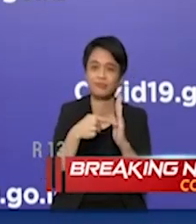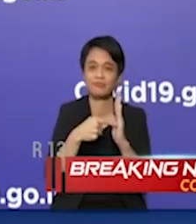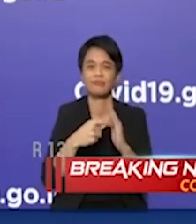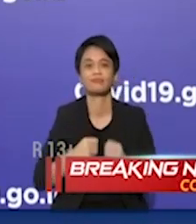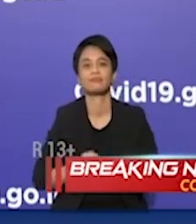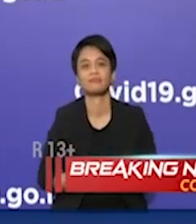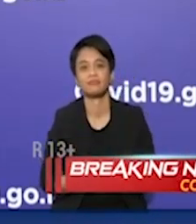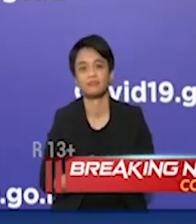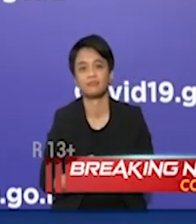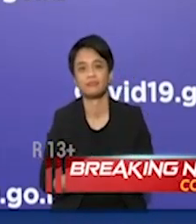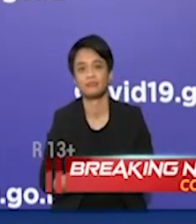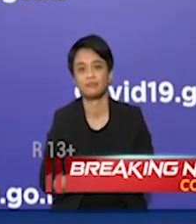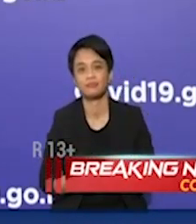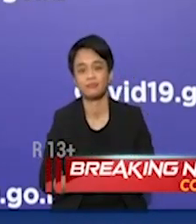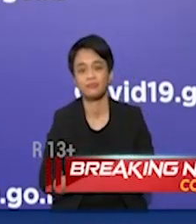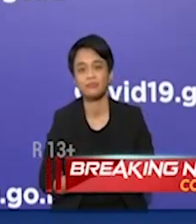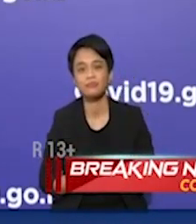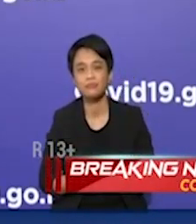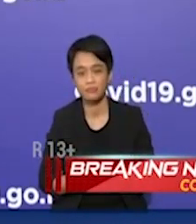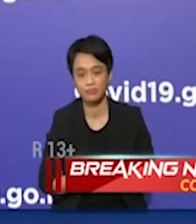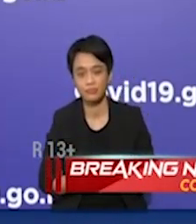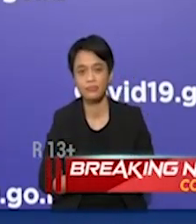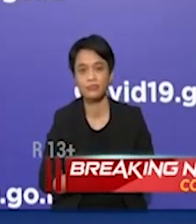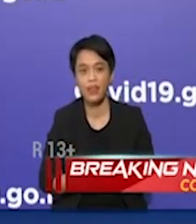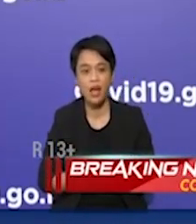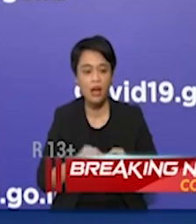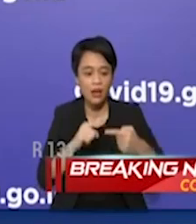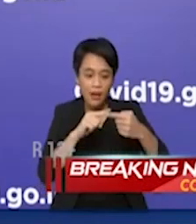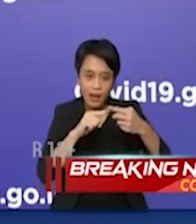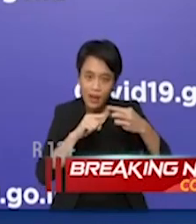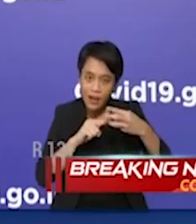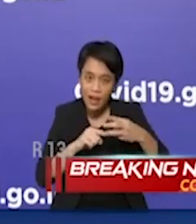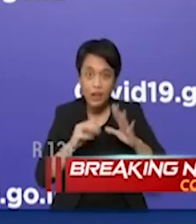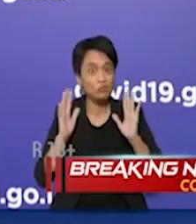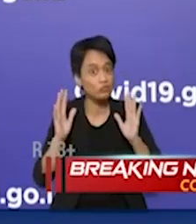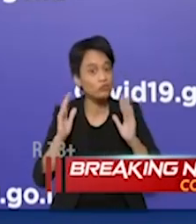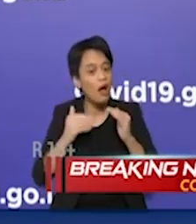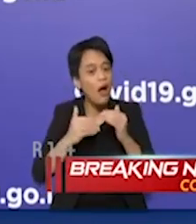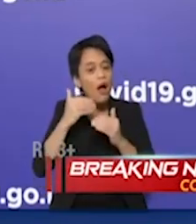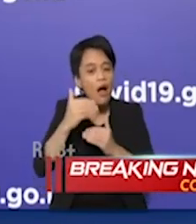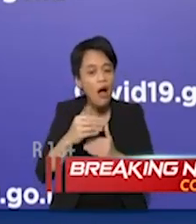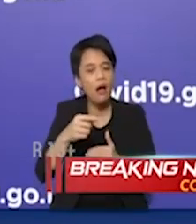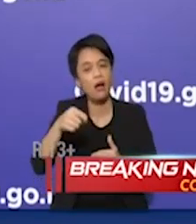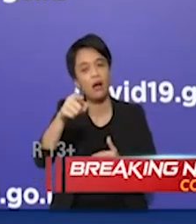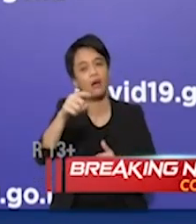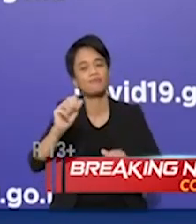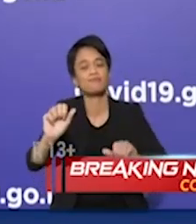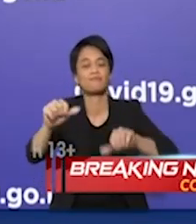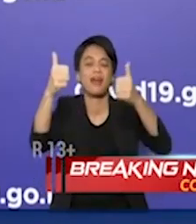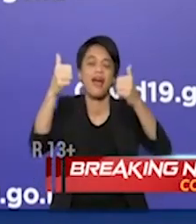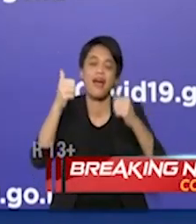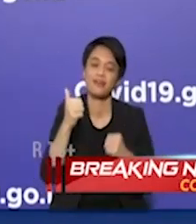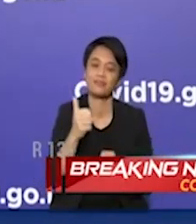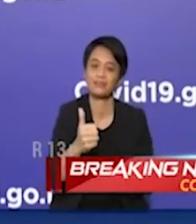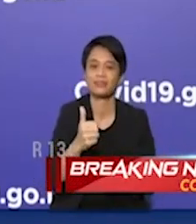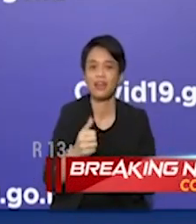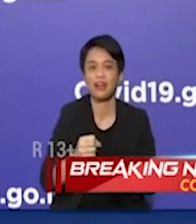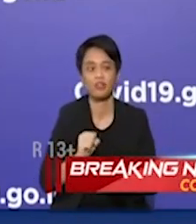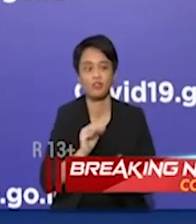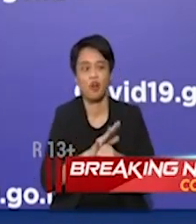Oleh karena itu dengan cara seperti inilah kita akan bisa memenangkan Hai